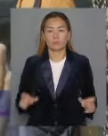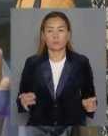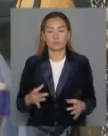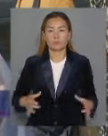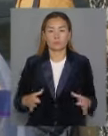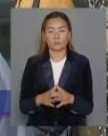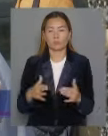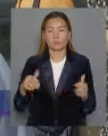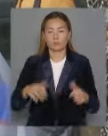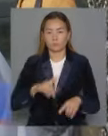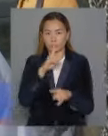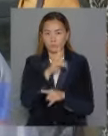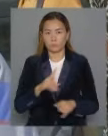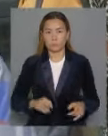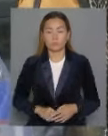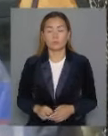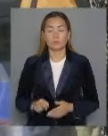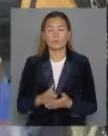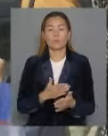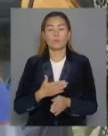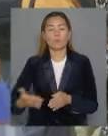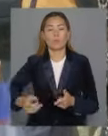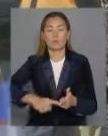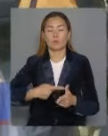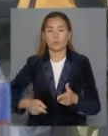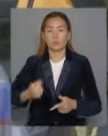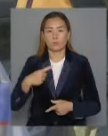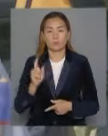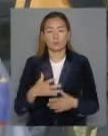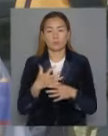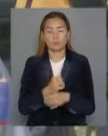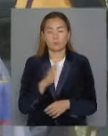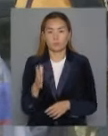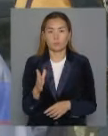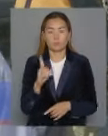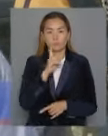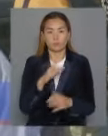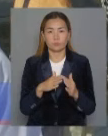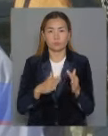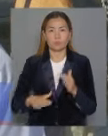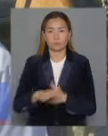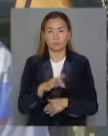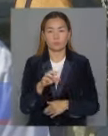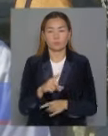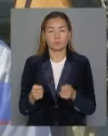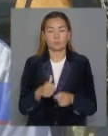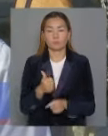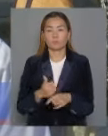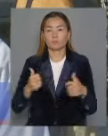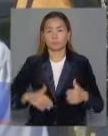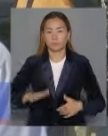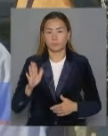біз шешпейміз. Ол мәселені арғай ұзарта бере ма, оны адресті қысқарта ма, оның ішіне кіретін домдарды оны облыстық білім беру басқармасы